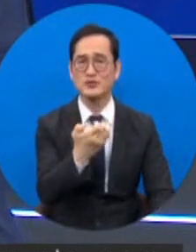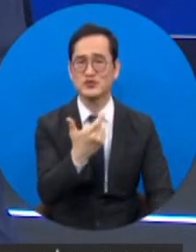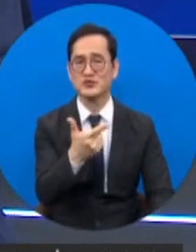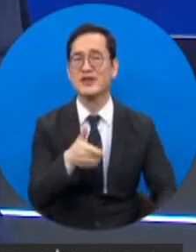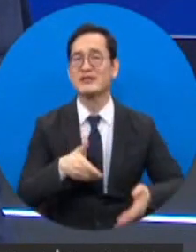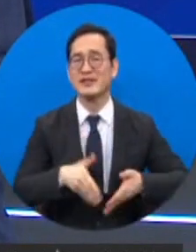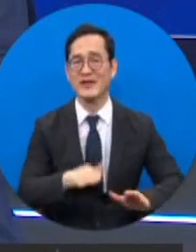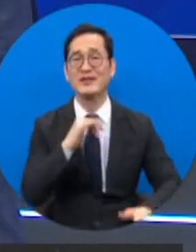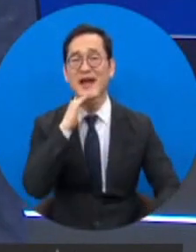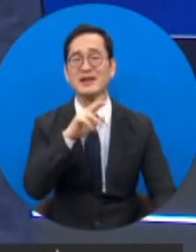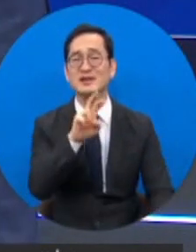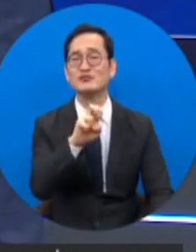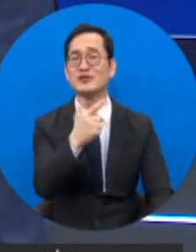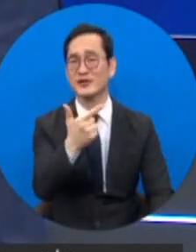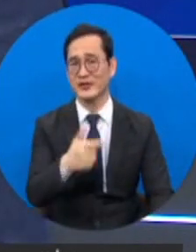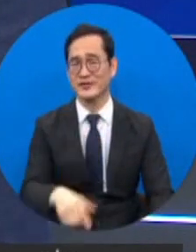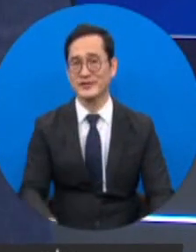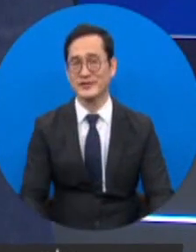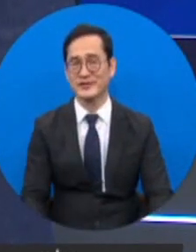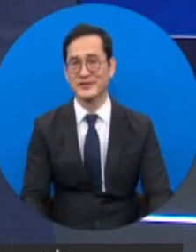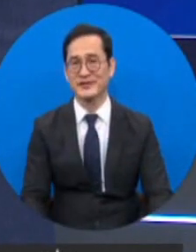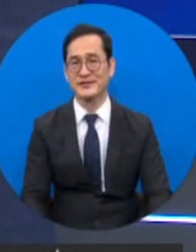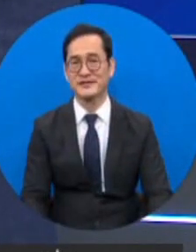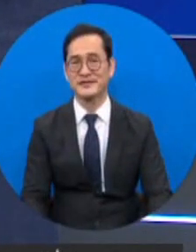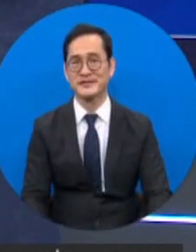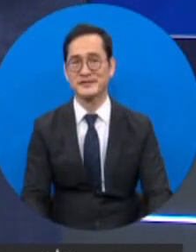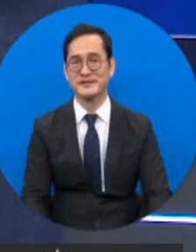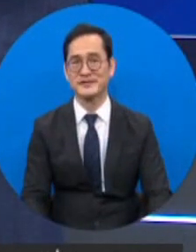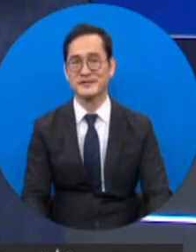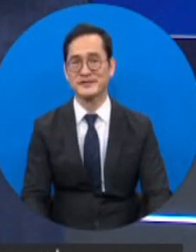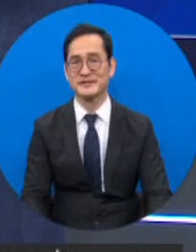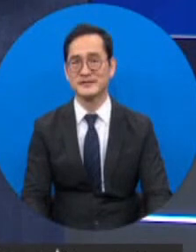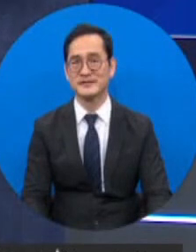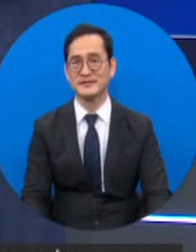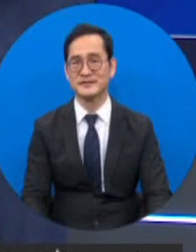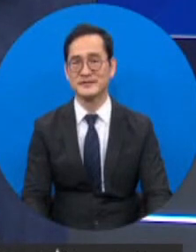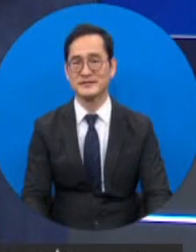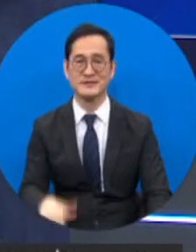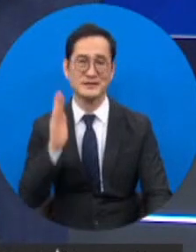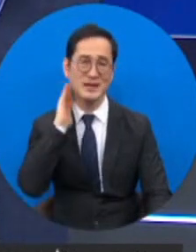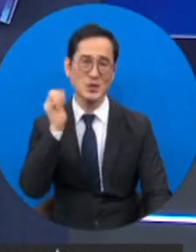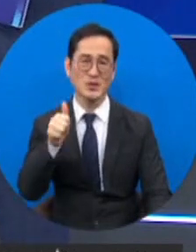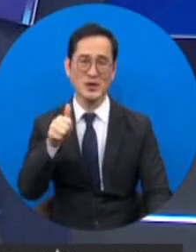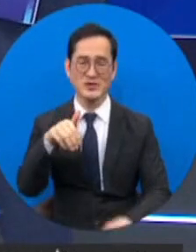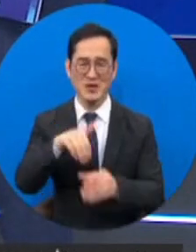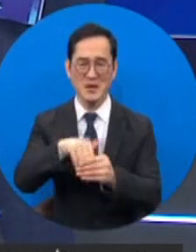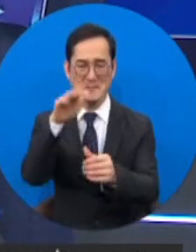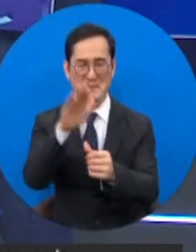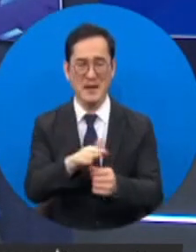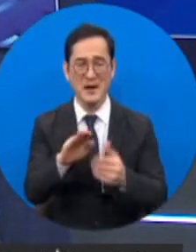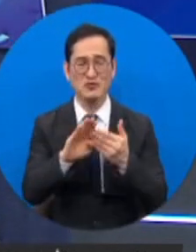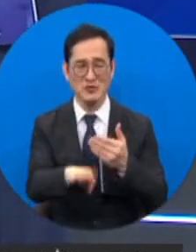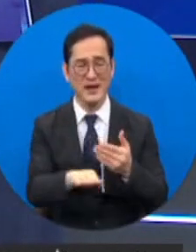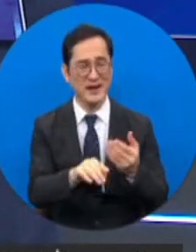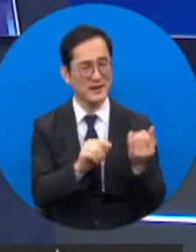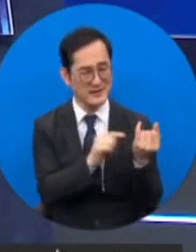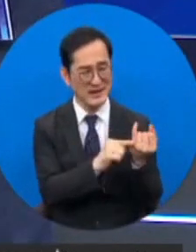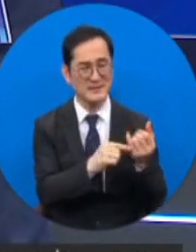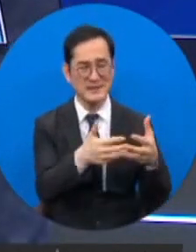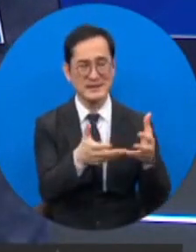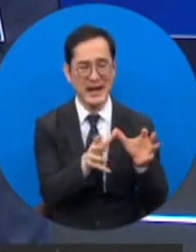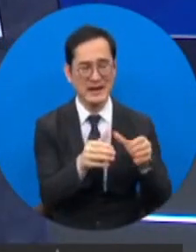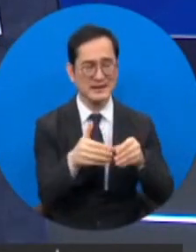26세에 이 박지연 위원장이 대선 패배 이후에 민주당을 수습할 운전대를 잡은 셈인데